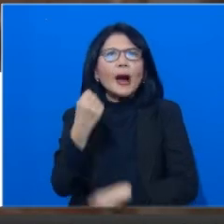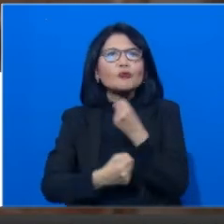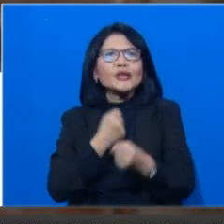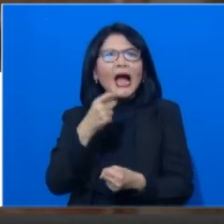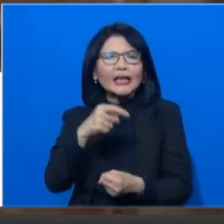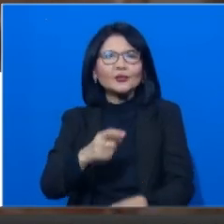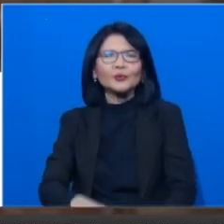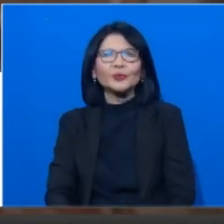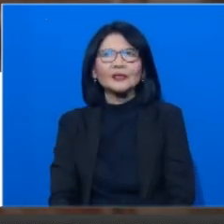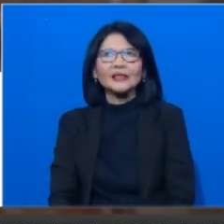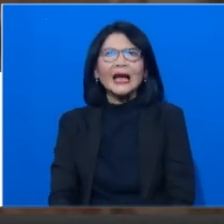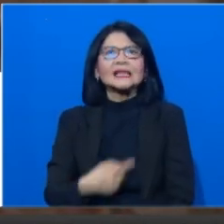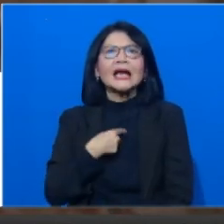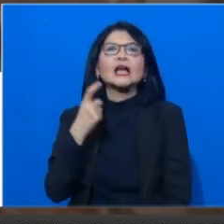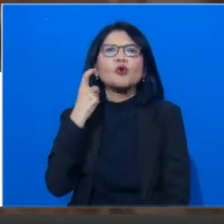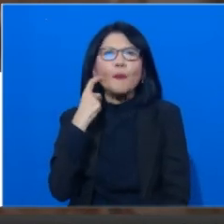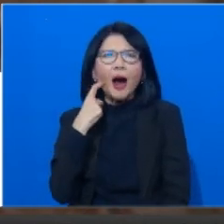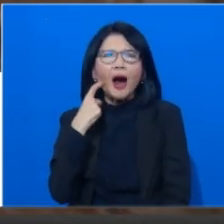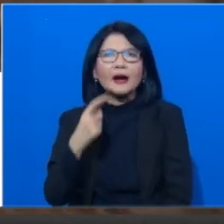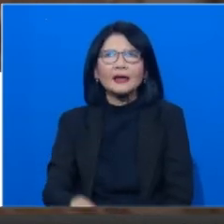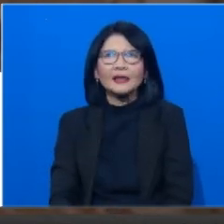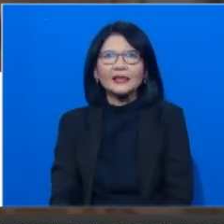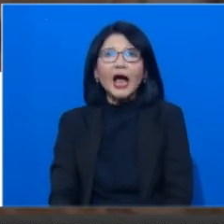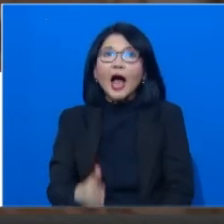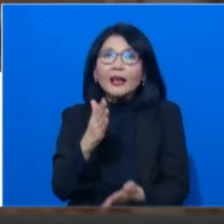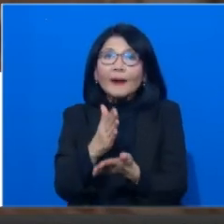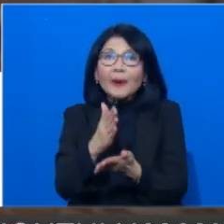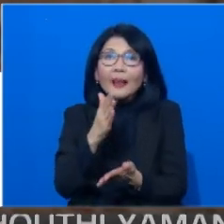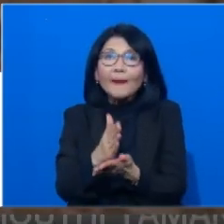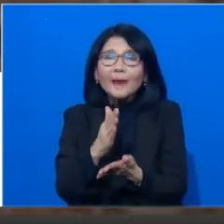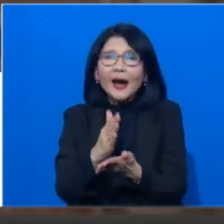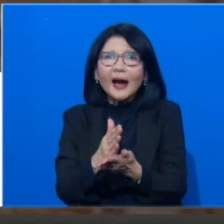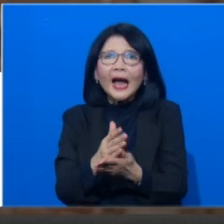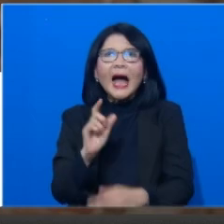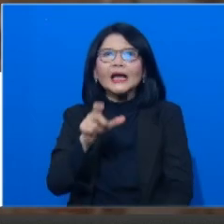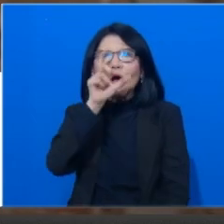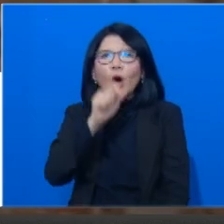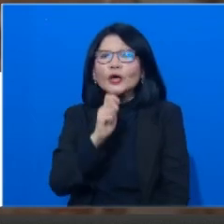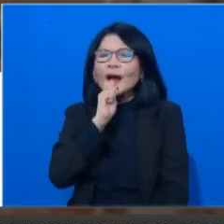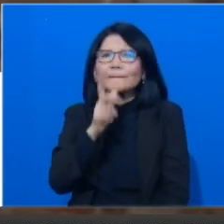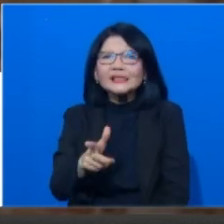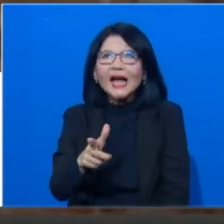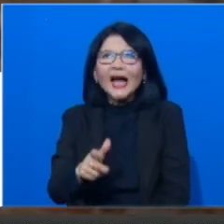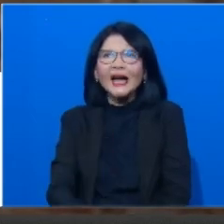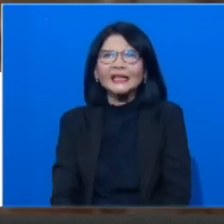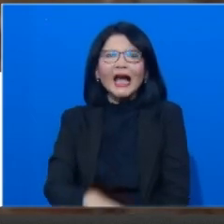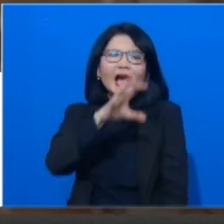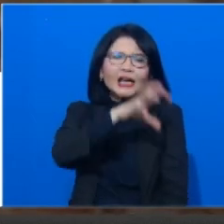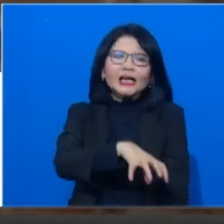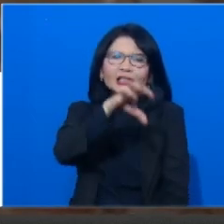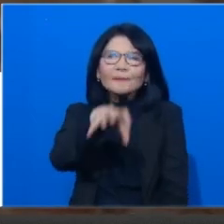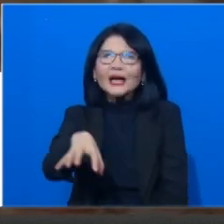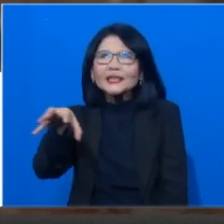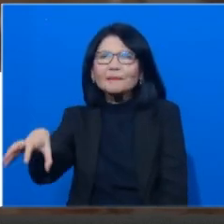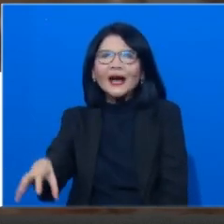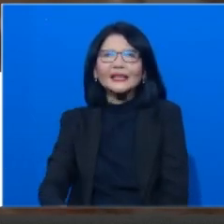terus saya coba loh, lama-kelamaan ada orang pesan, antarkan satu tempat-tempat begitu dulu, saya antar